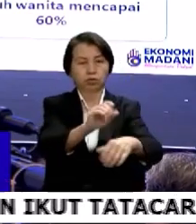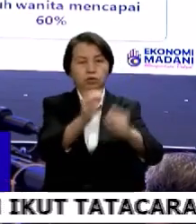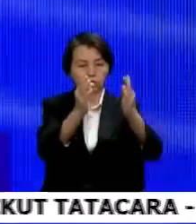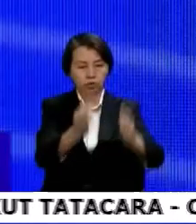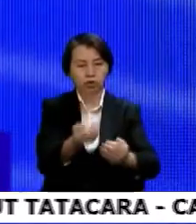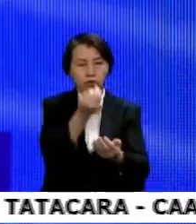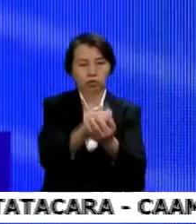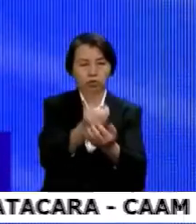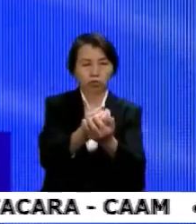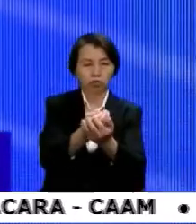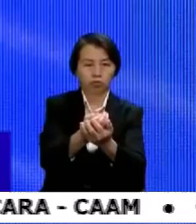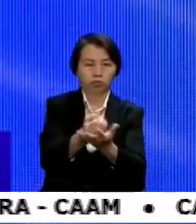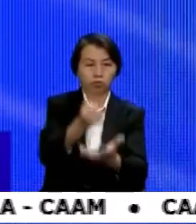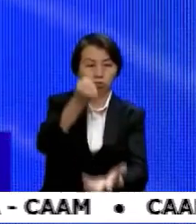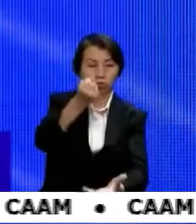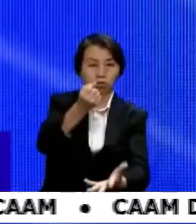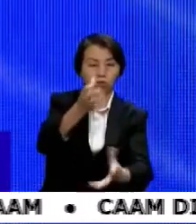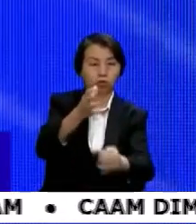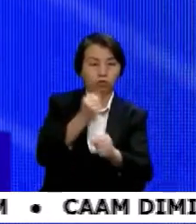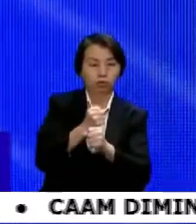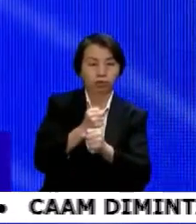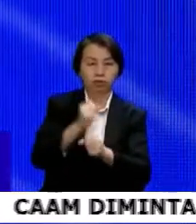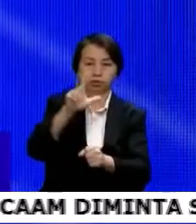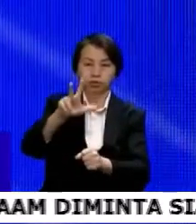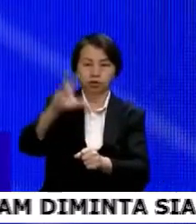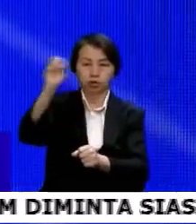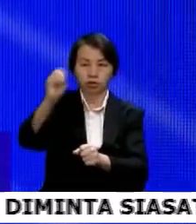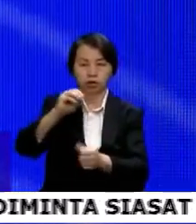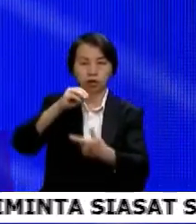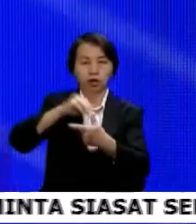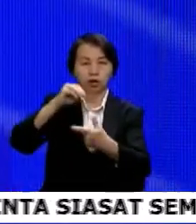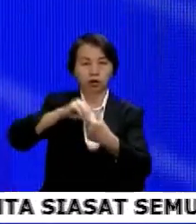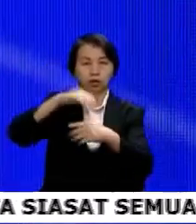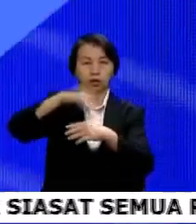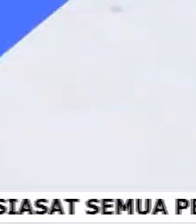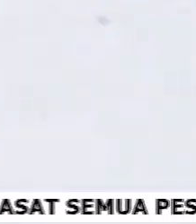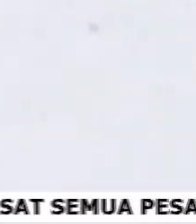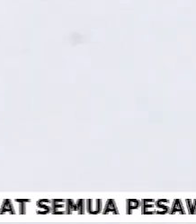defisit fiskal mencapai 3% atau lebih rendah.